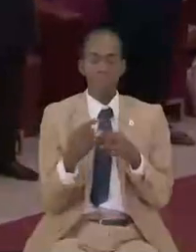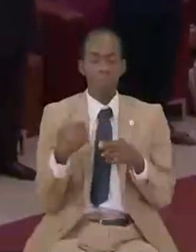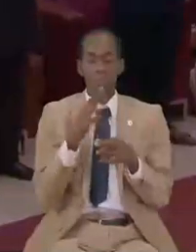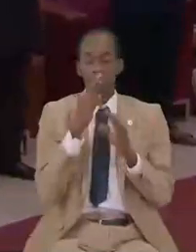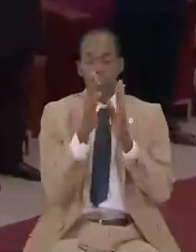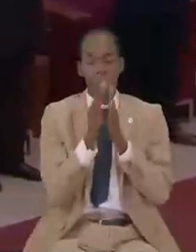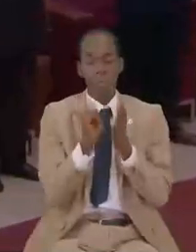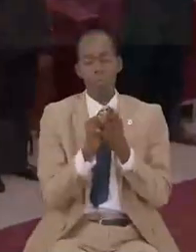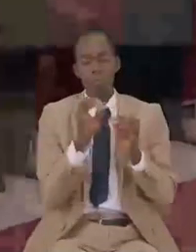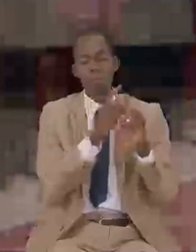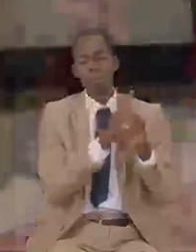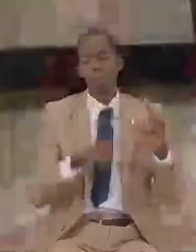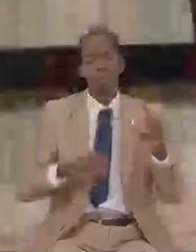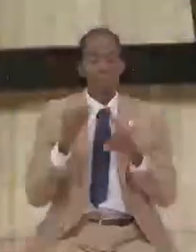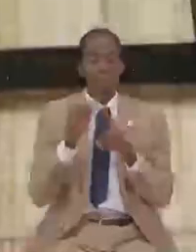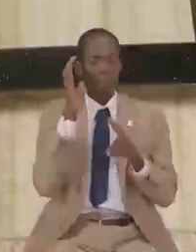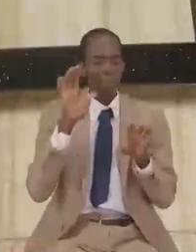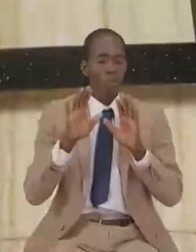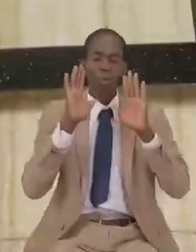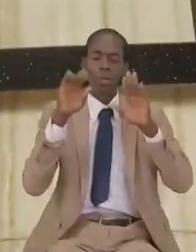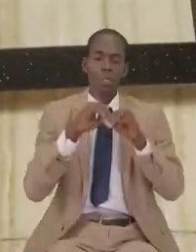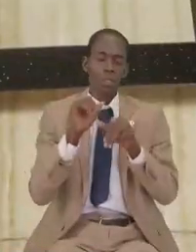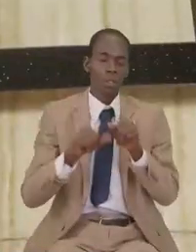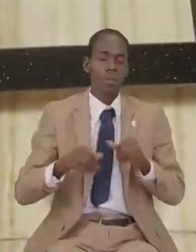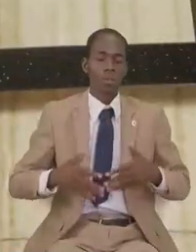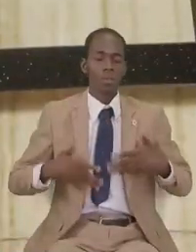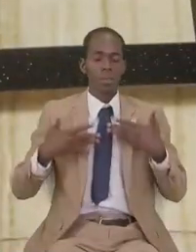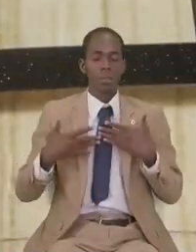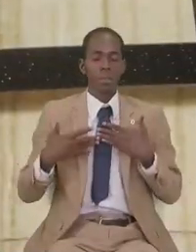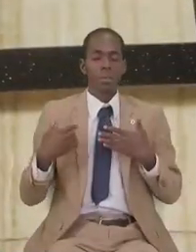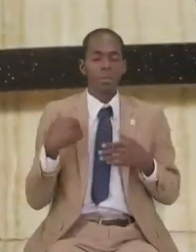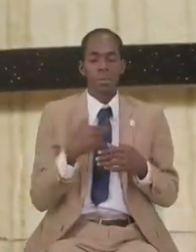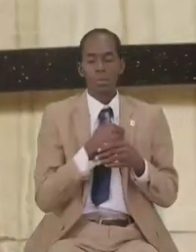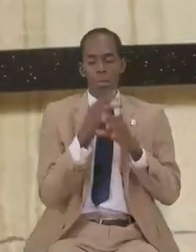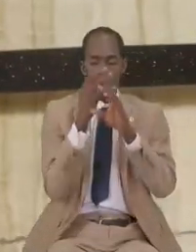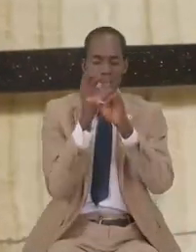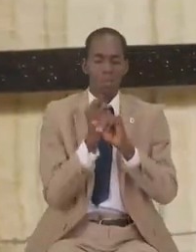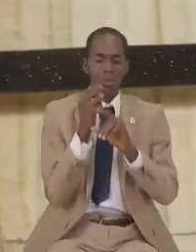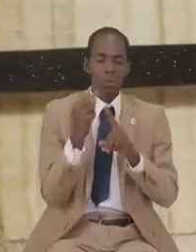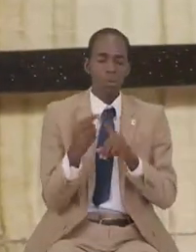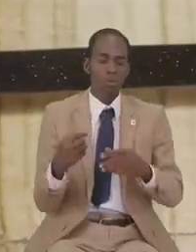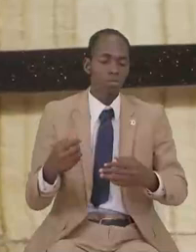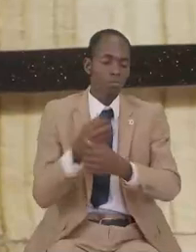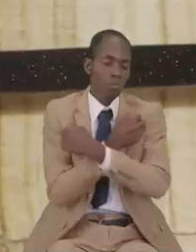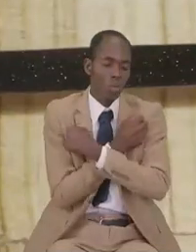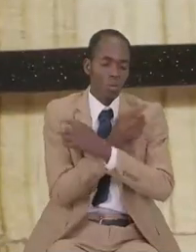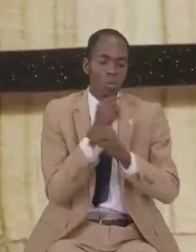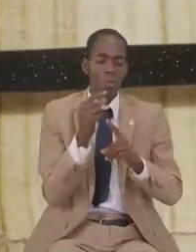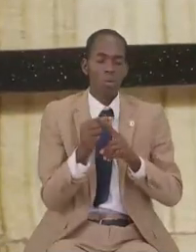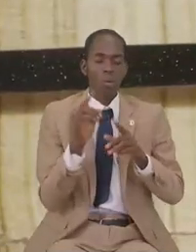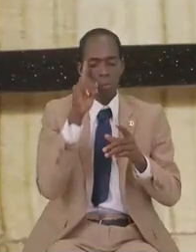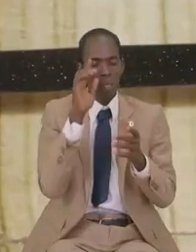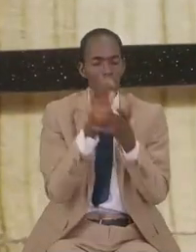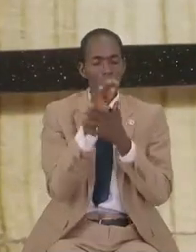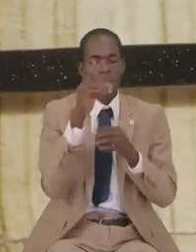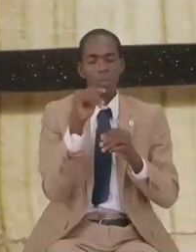Seigneur que ta parole fasse des merveilles dans chaque vie. Nous allons recevoir la parole, nous allons l'embrasser, nous allons croire à la